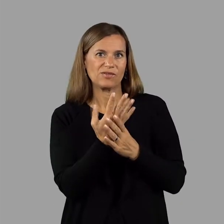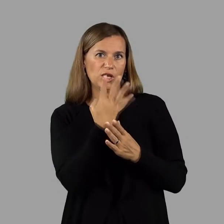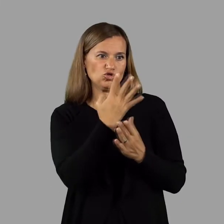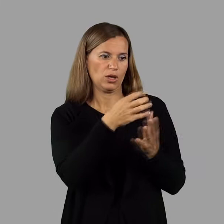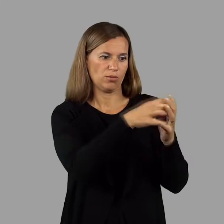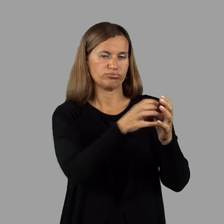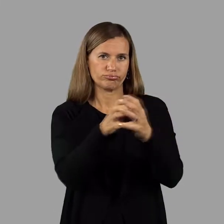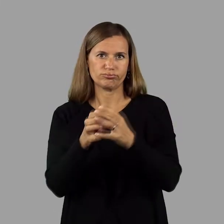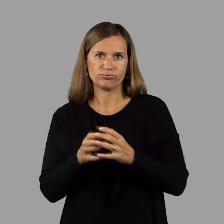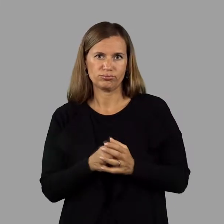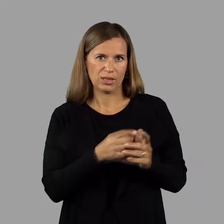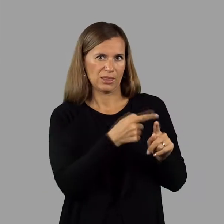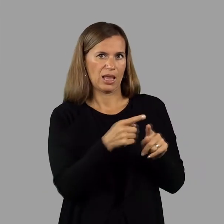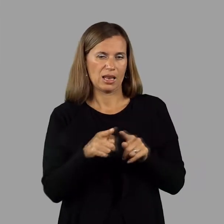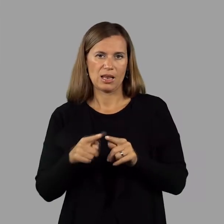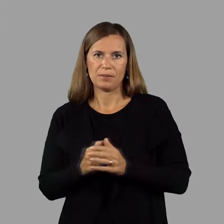komponent.